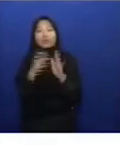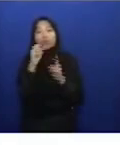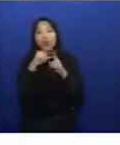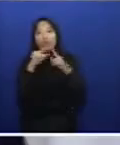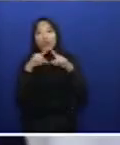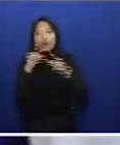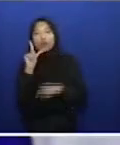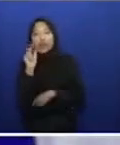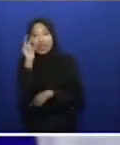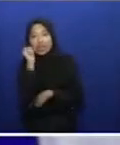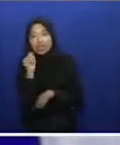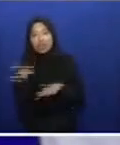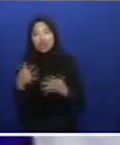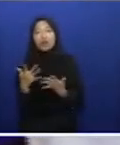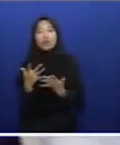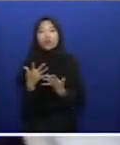Saya mau buat